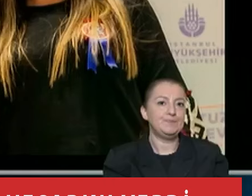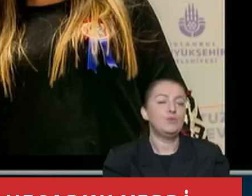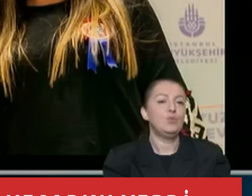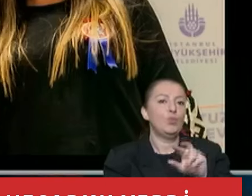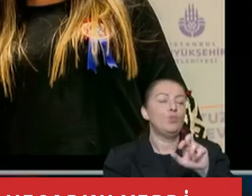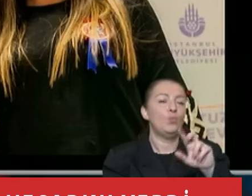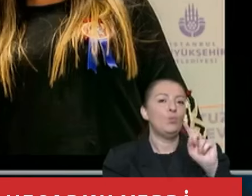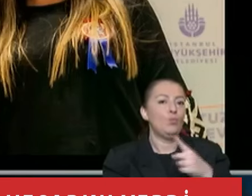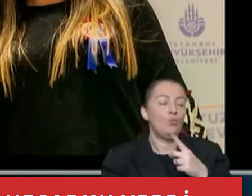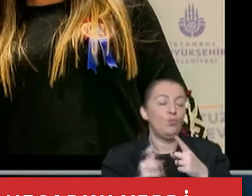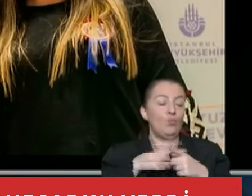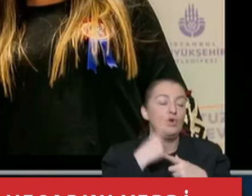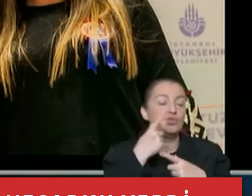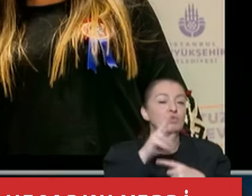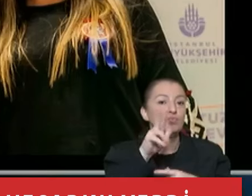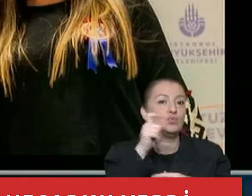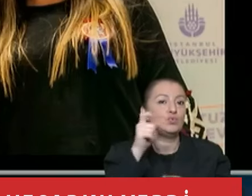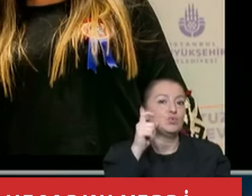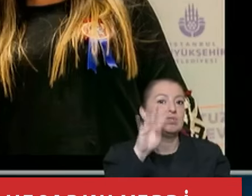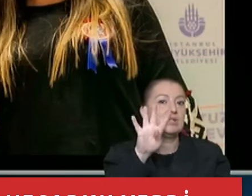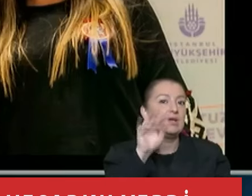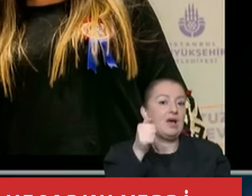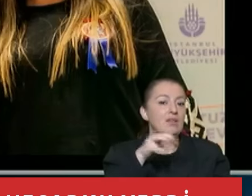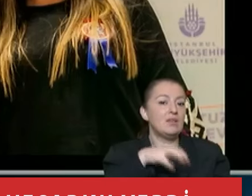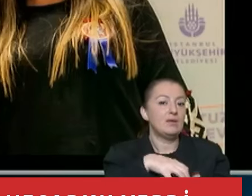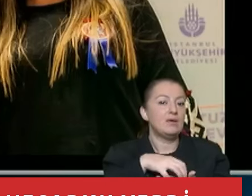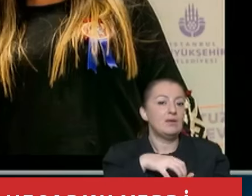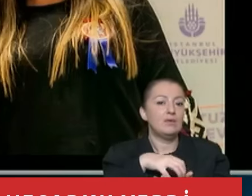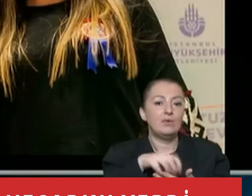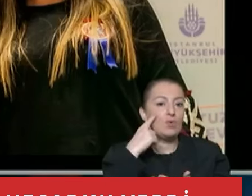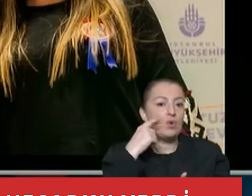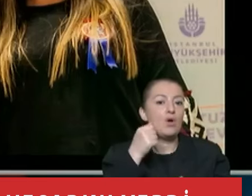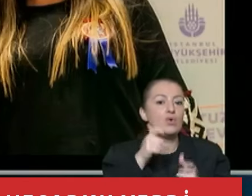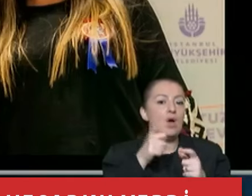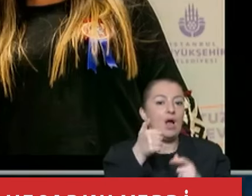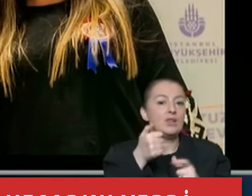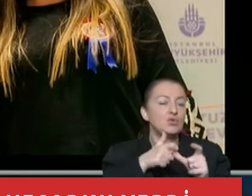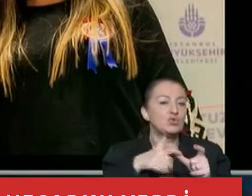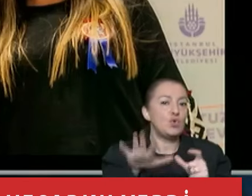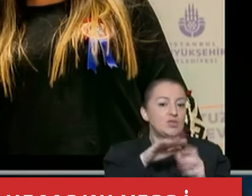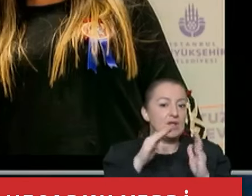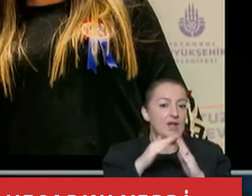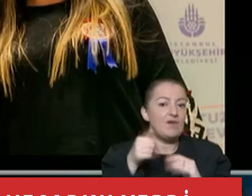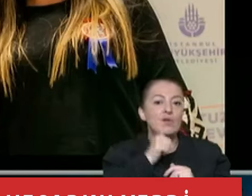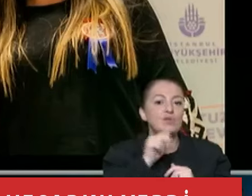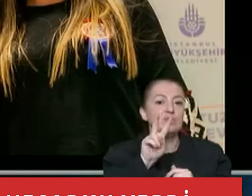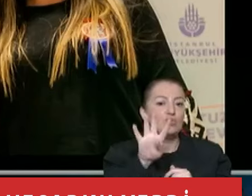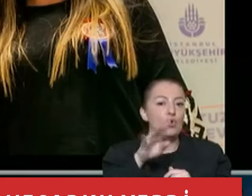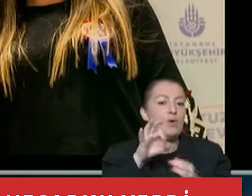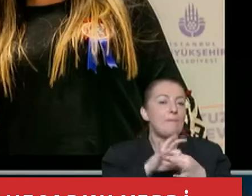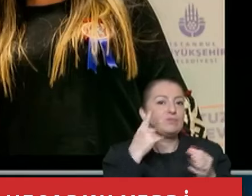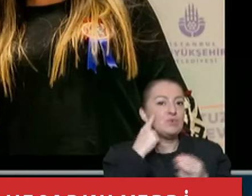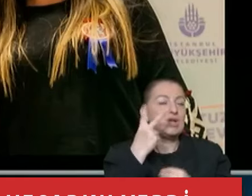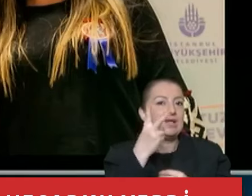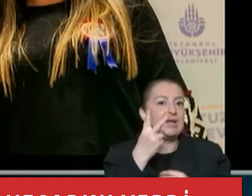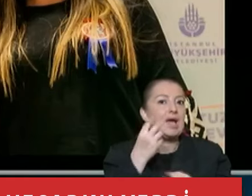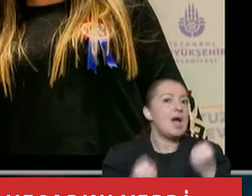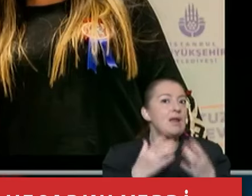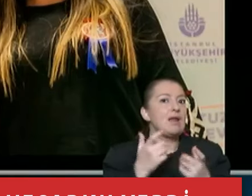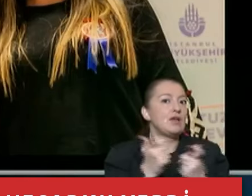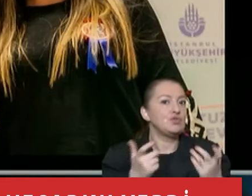projelerin 3946 bağımsız ümden oluşan 6 adedi sosyal konut 624 bağımsız Birimden oluşan 2 adedi kaynak